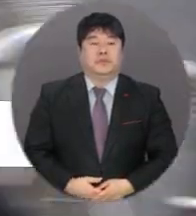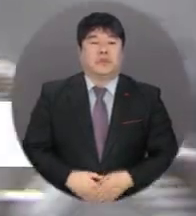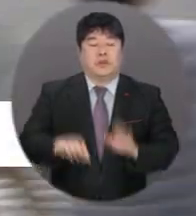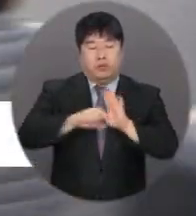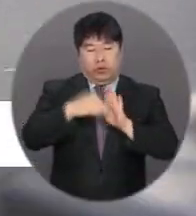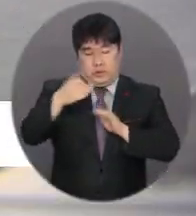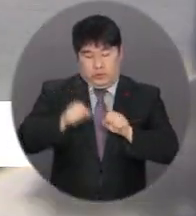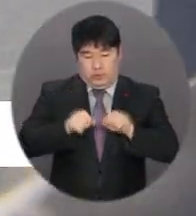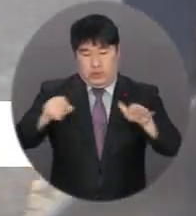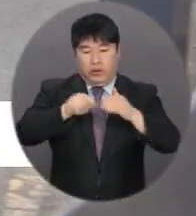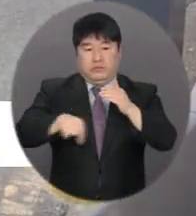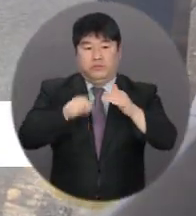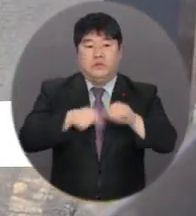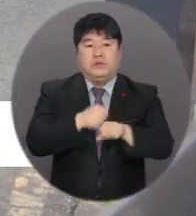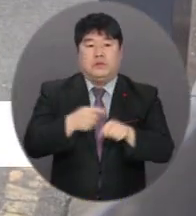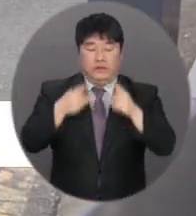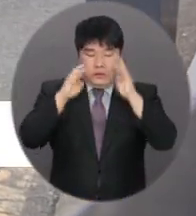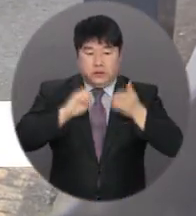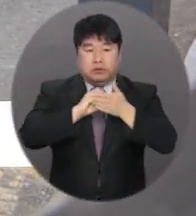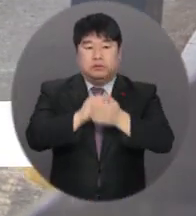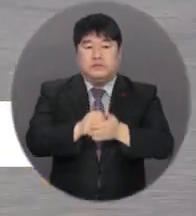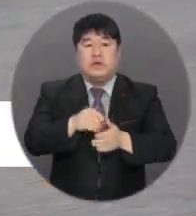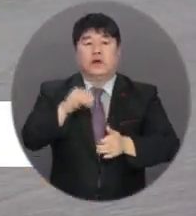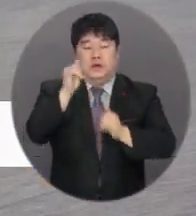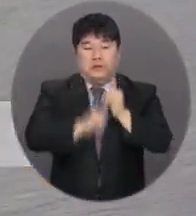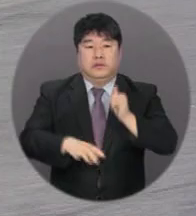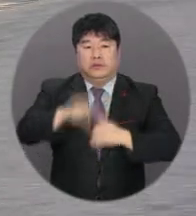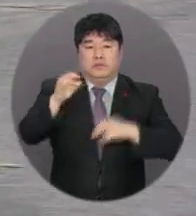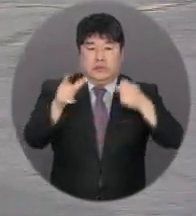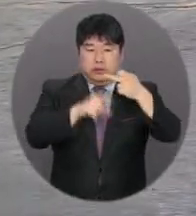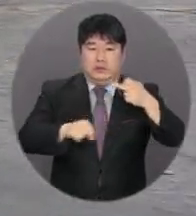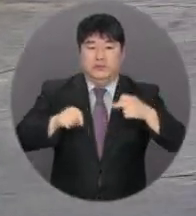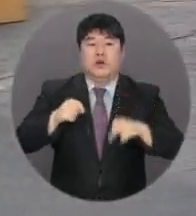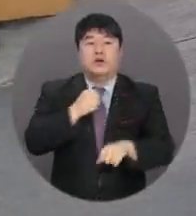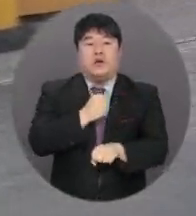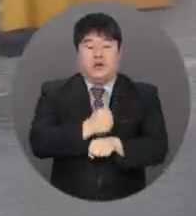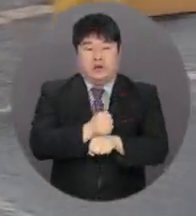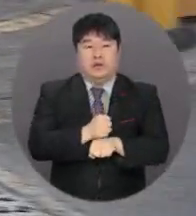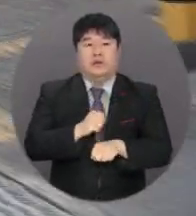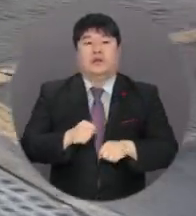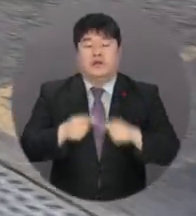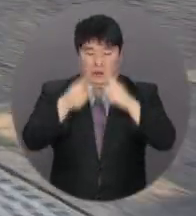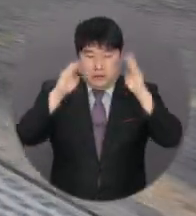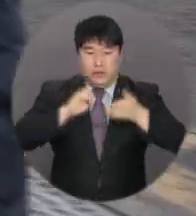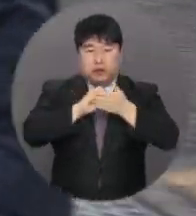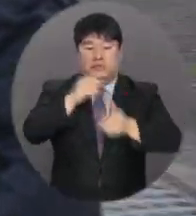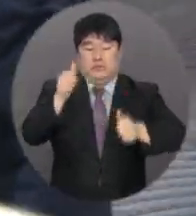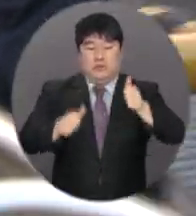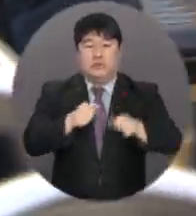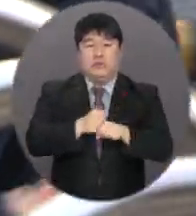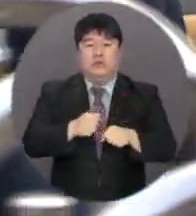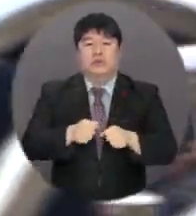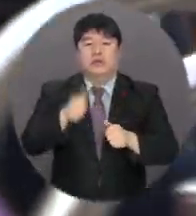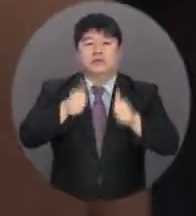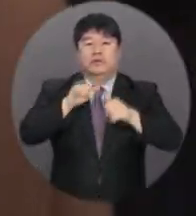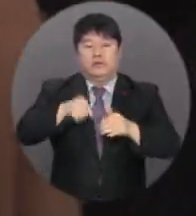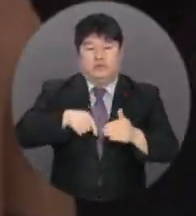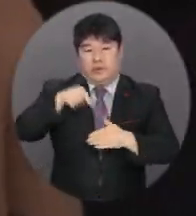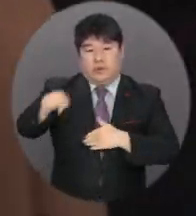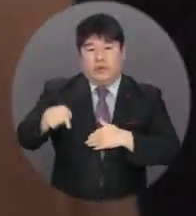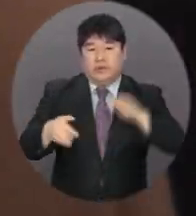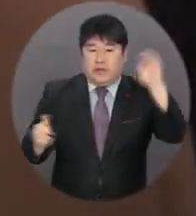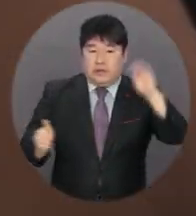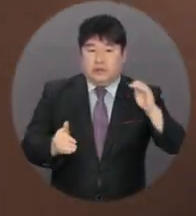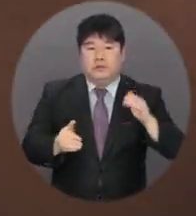코로나19 확산 속에서 수능 사상 처음으로 12월에 치러진 대학 수학능력시험. 시험장 밖으로 나오는 수험생들의